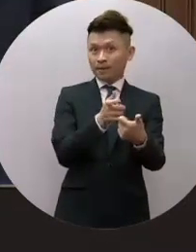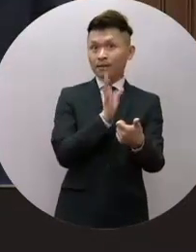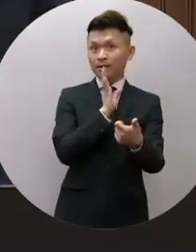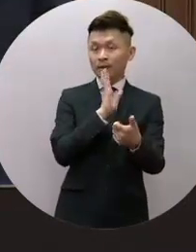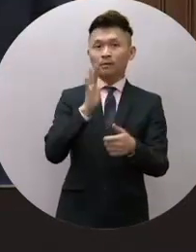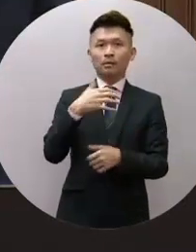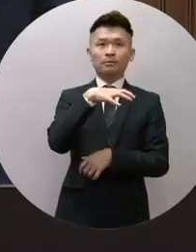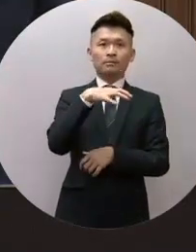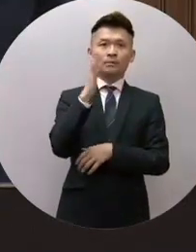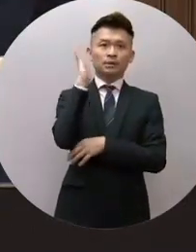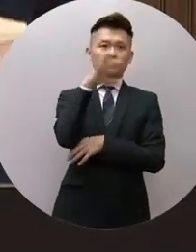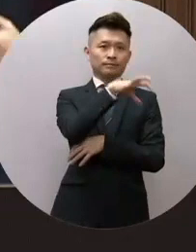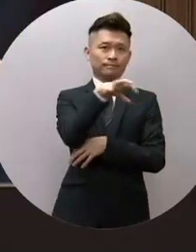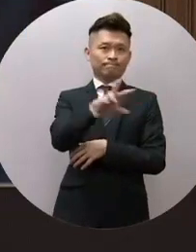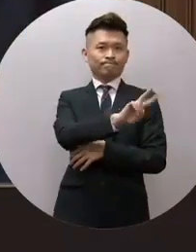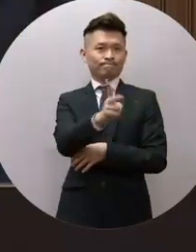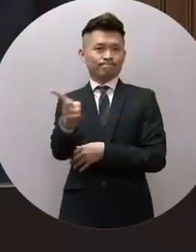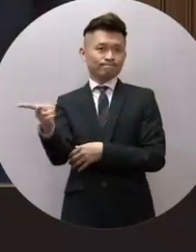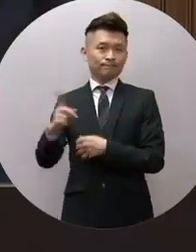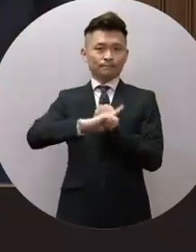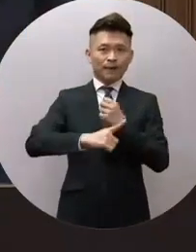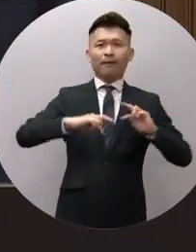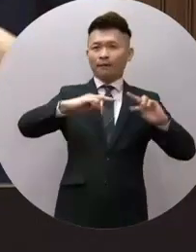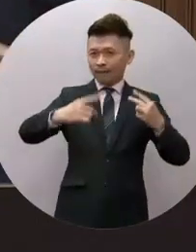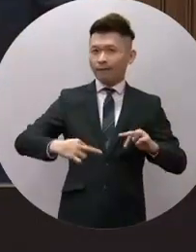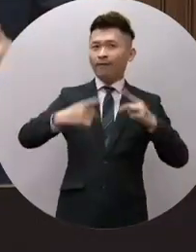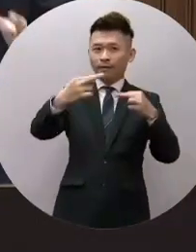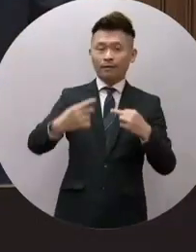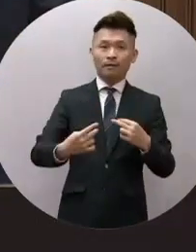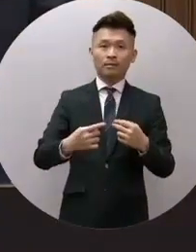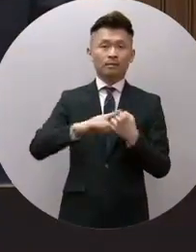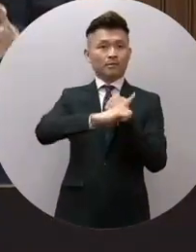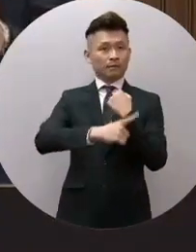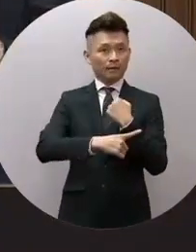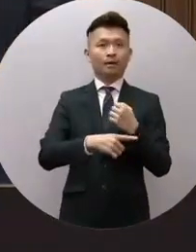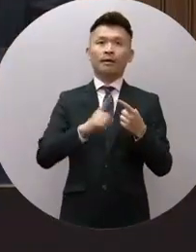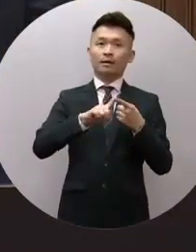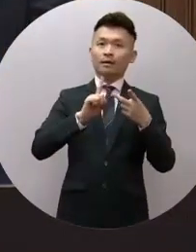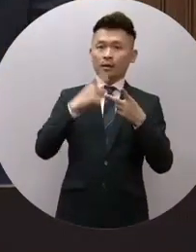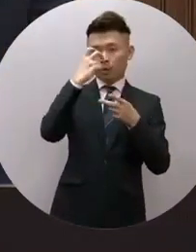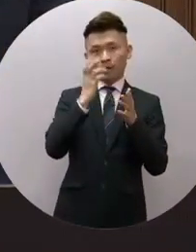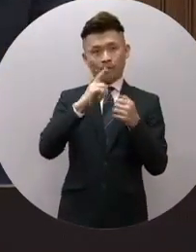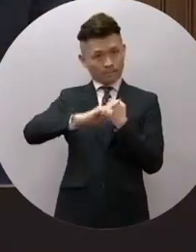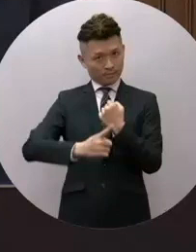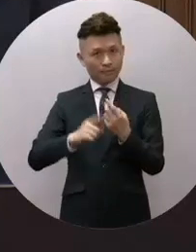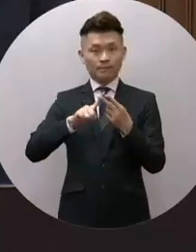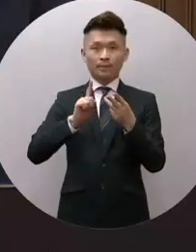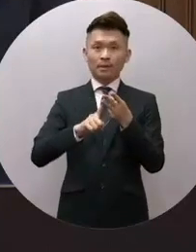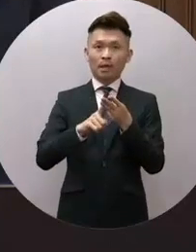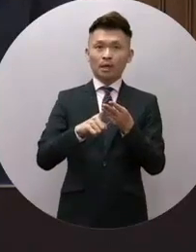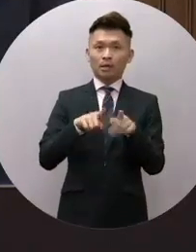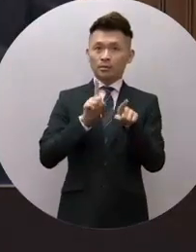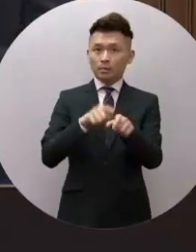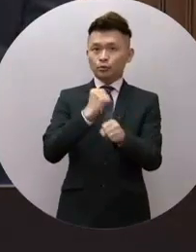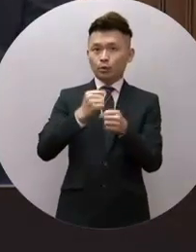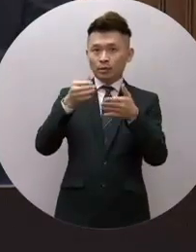管是哪一个单位的变革，最后我们的办法一再的更动，有可能你的法令，还有是你的管理办法，还有你的实施的要点